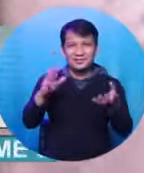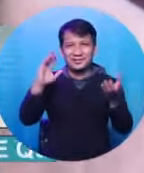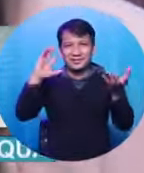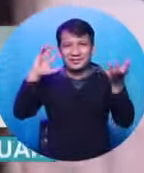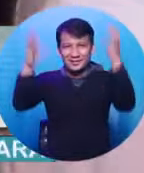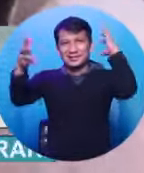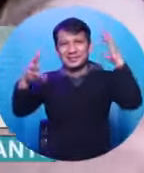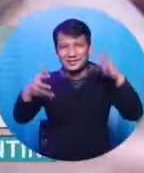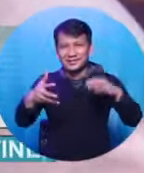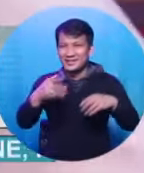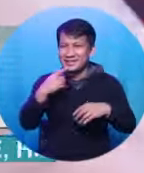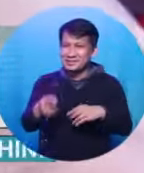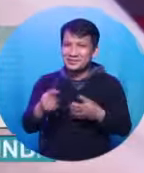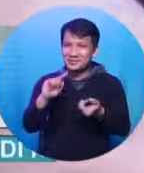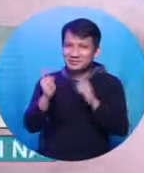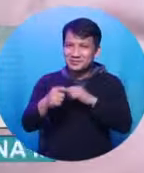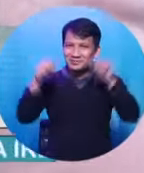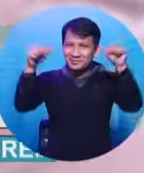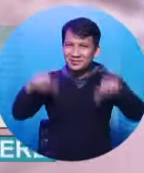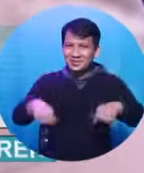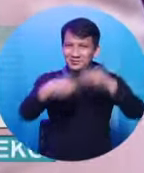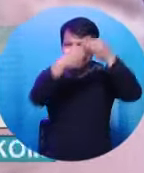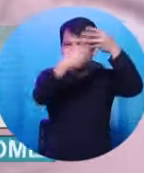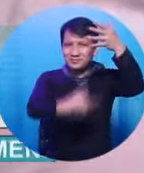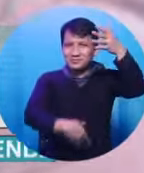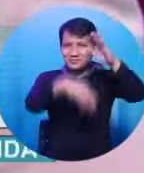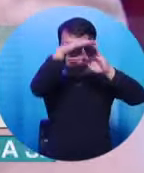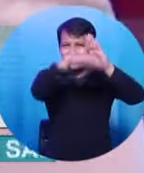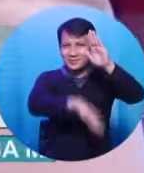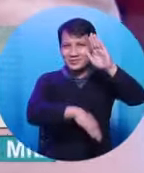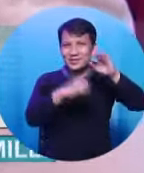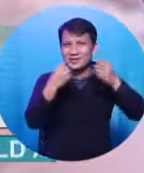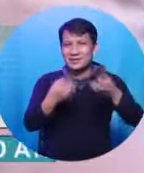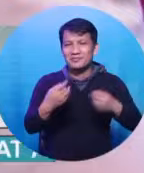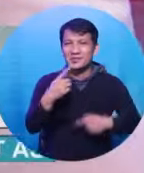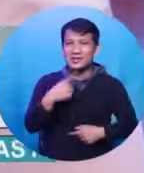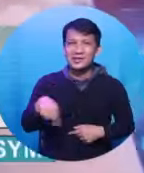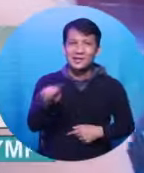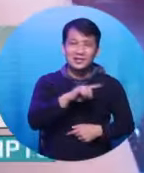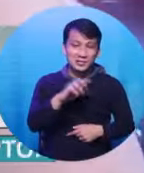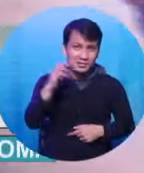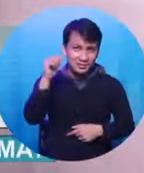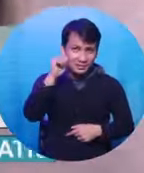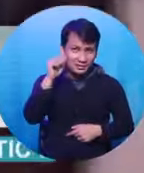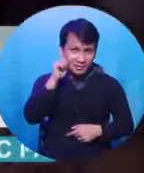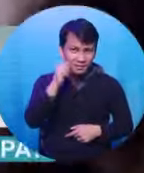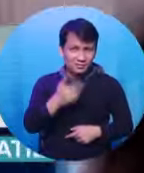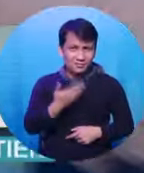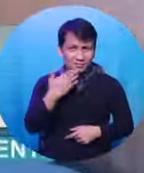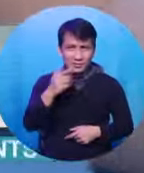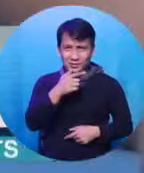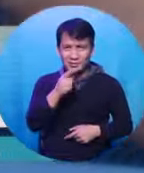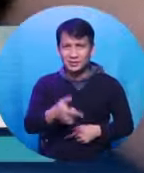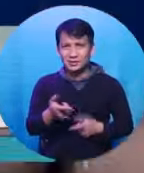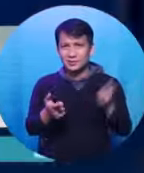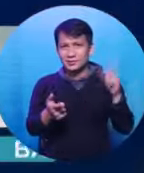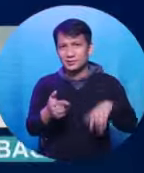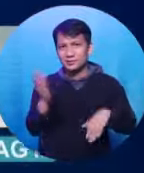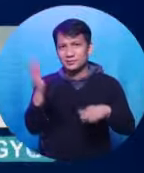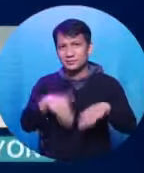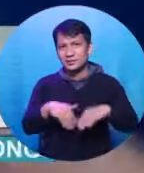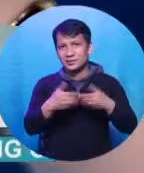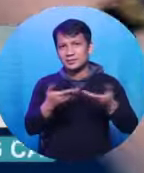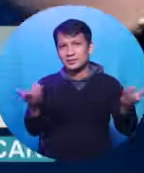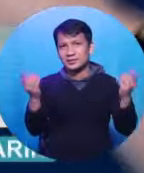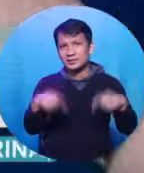namang bumabansag dito sa ating ano comment section. At sabi nga ni Salve Ishiguri, Angelica, Diyos ko, girl, malas mo naman baka lahat ng nangyayari